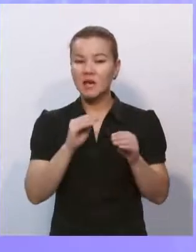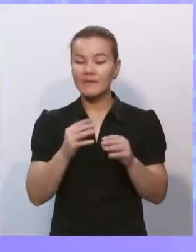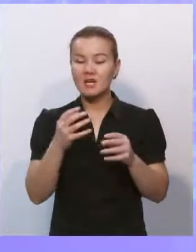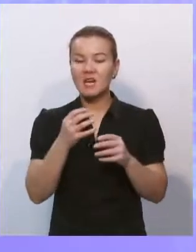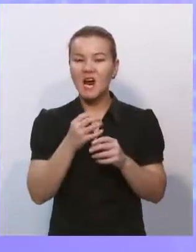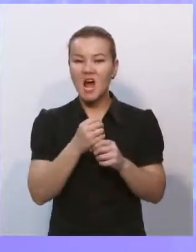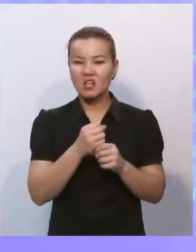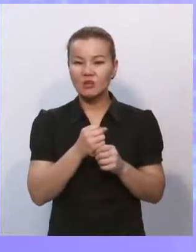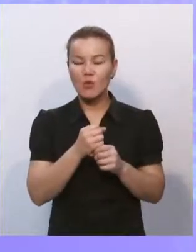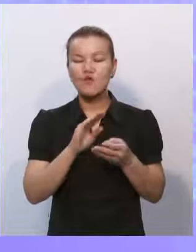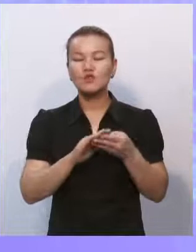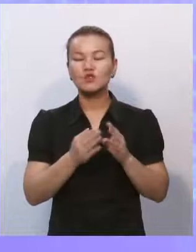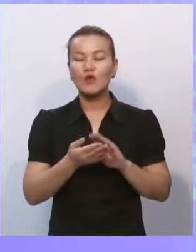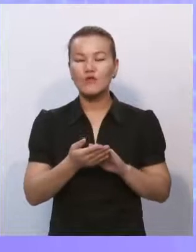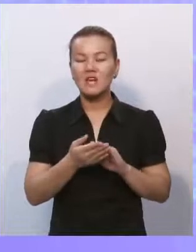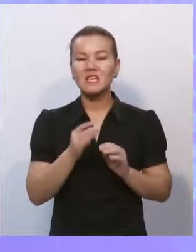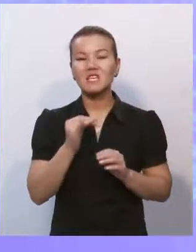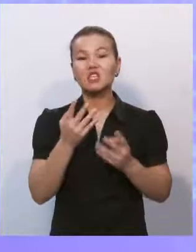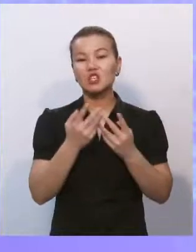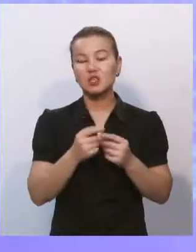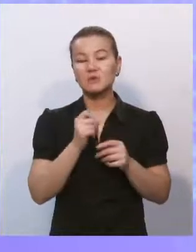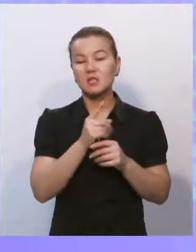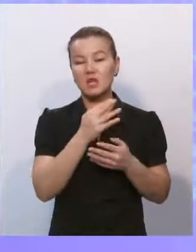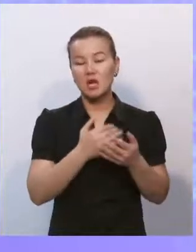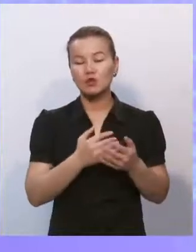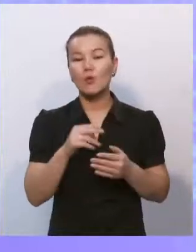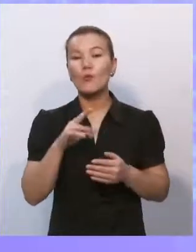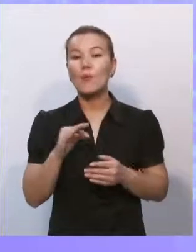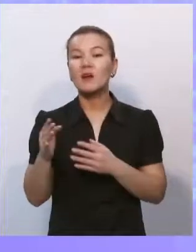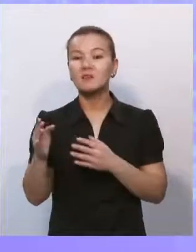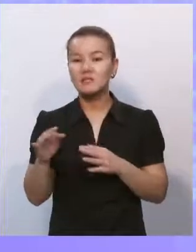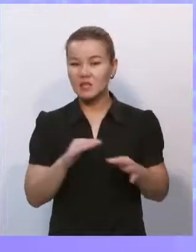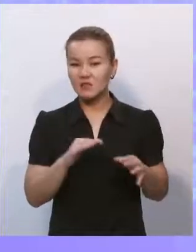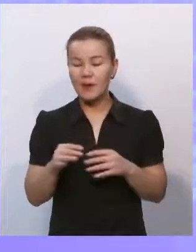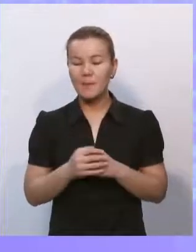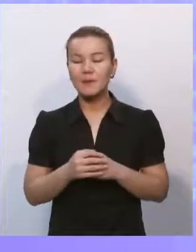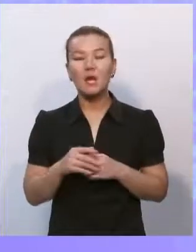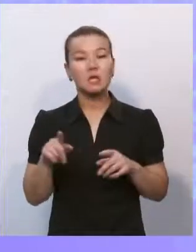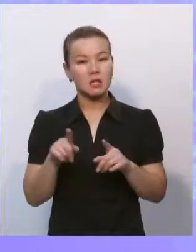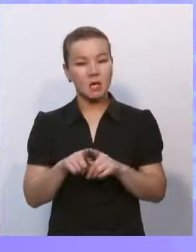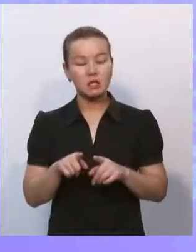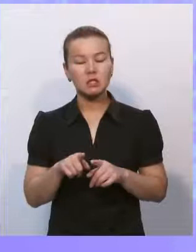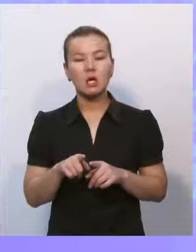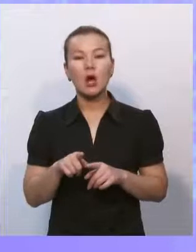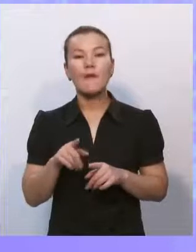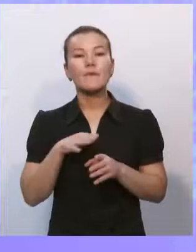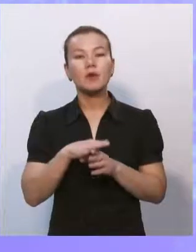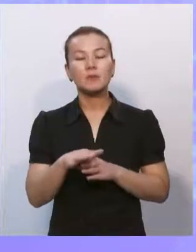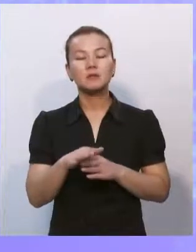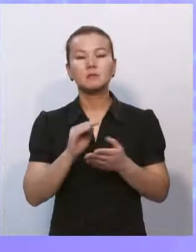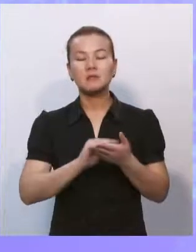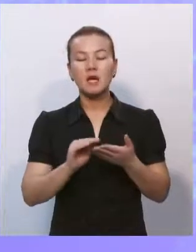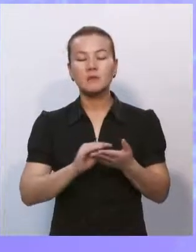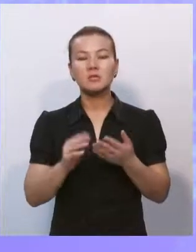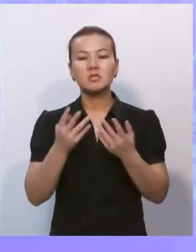краткое условия и решим задачу по действие а также выполним запись